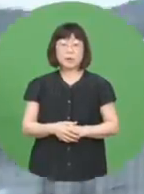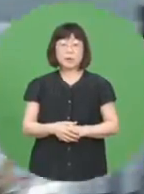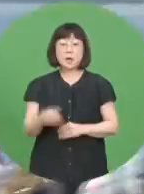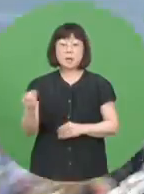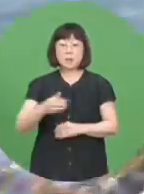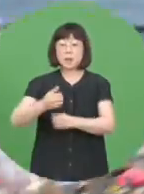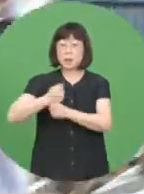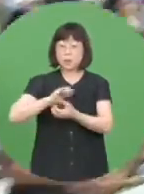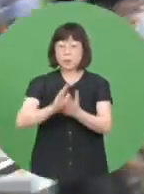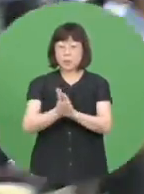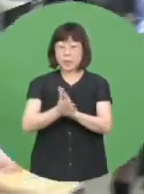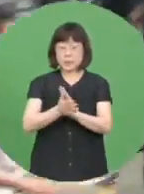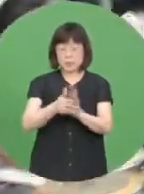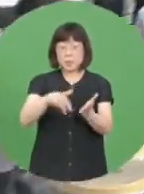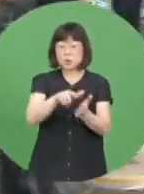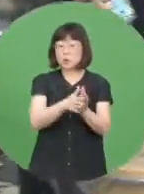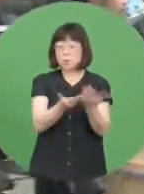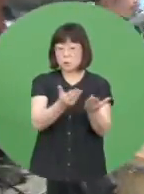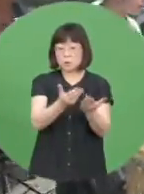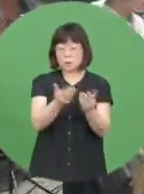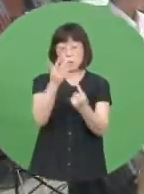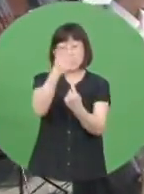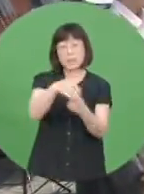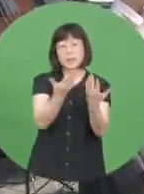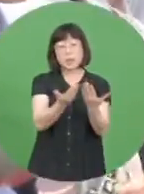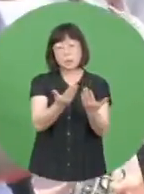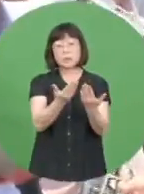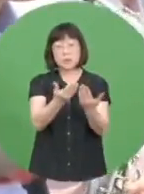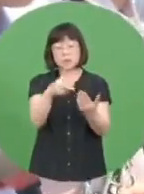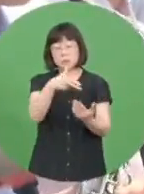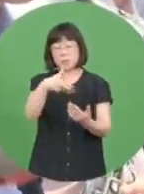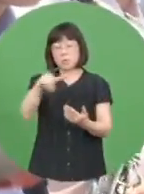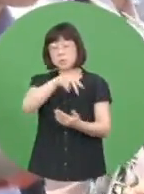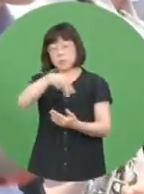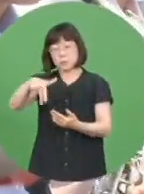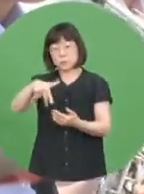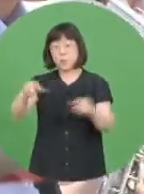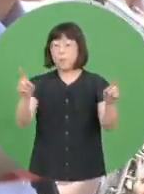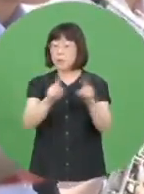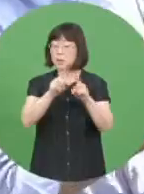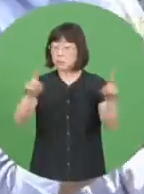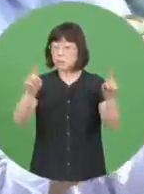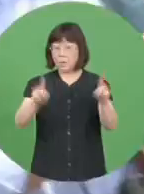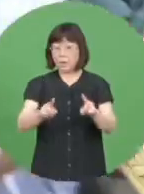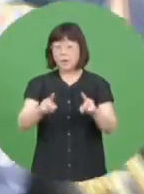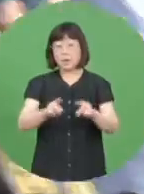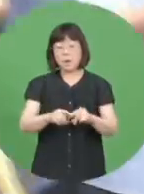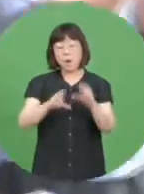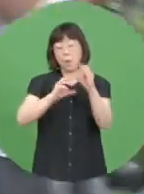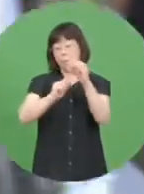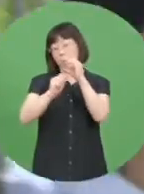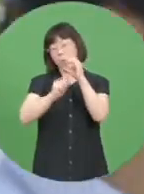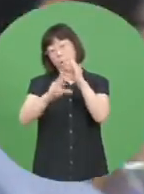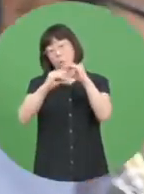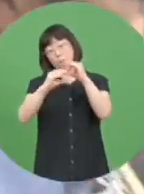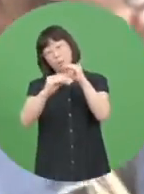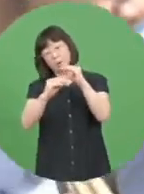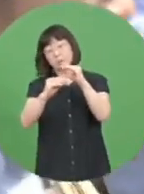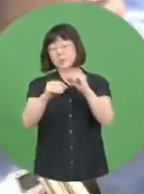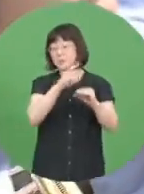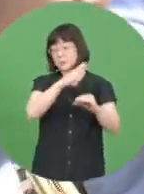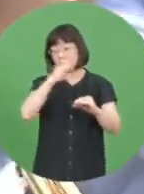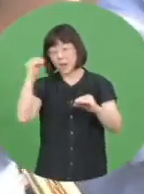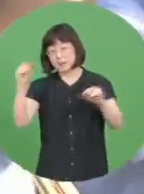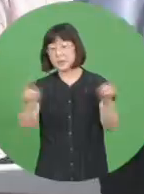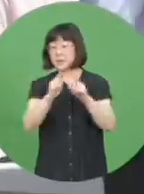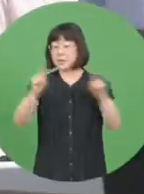また兵庫県洲本市の柳学園のジャズバンド部は軽快にジャズを演奏。スイング感あふれる演